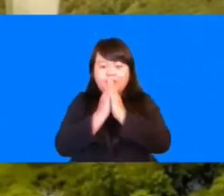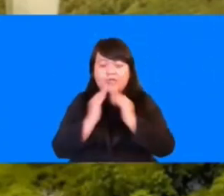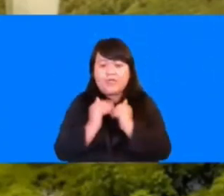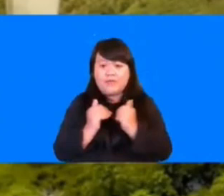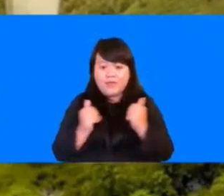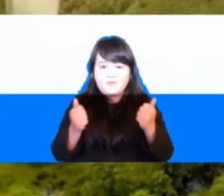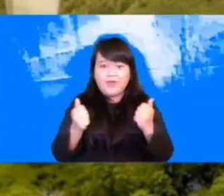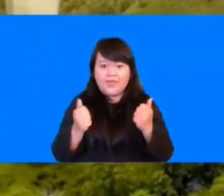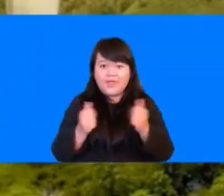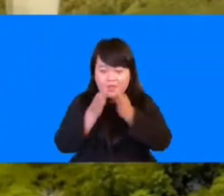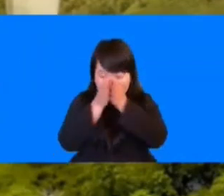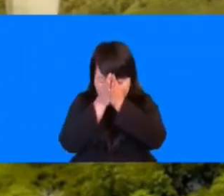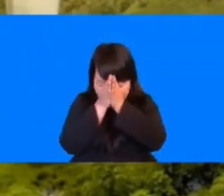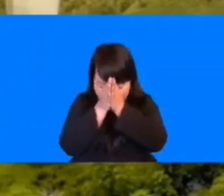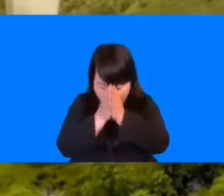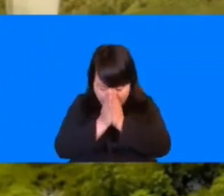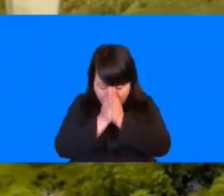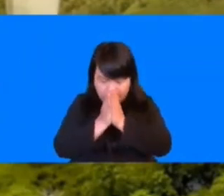kebajikan, Rahayu.